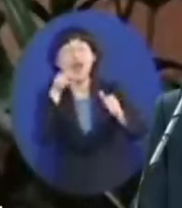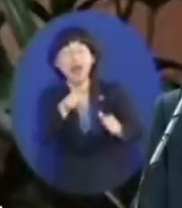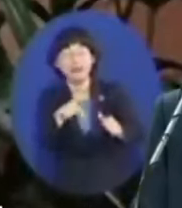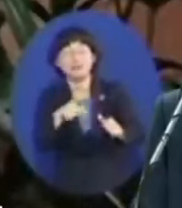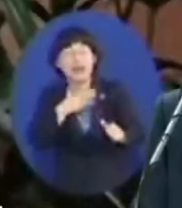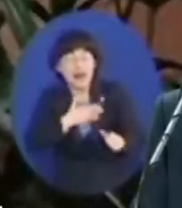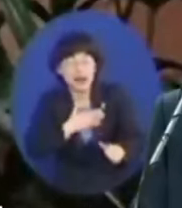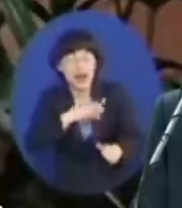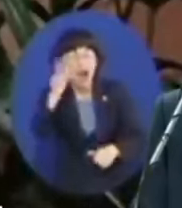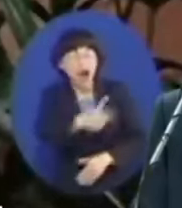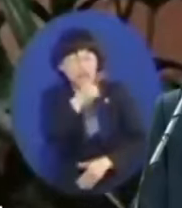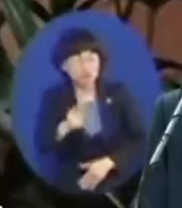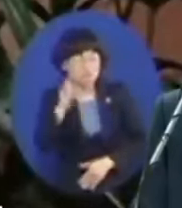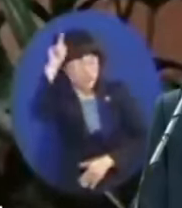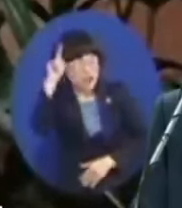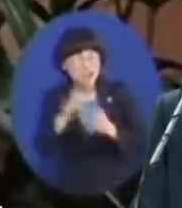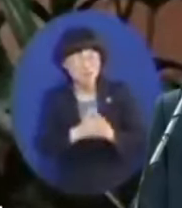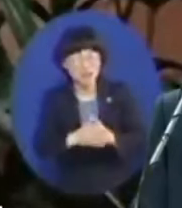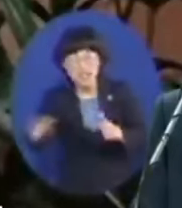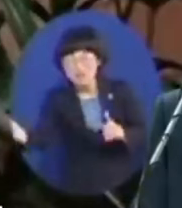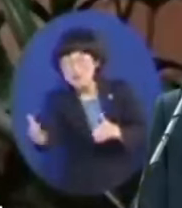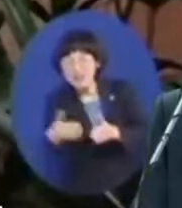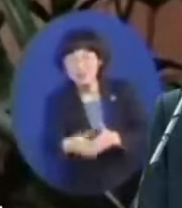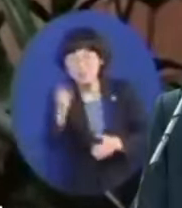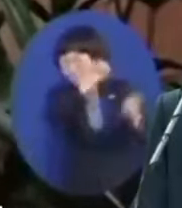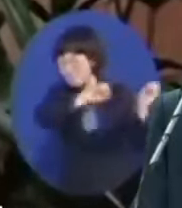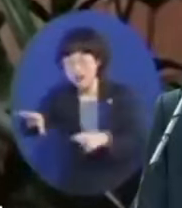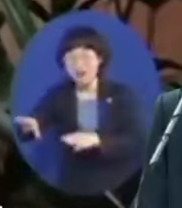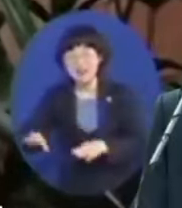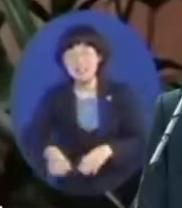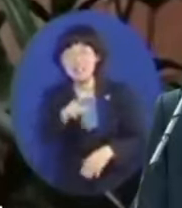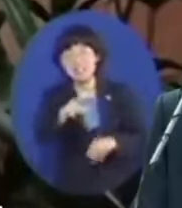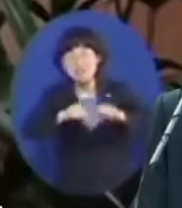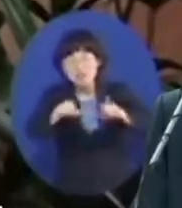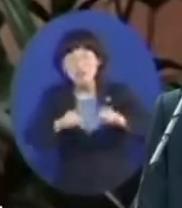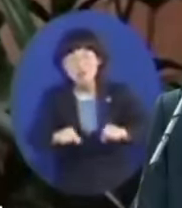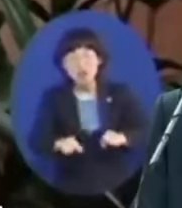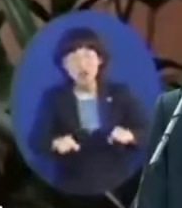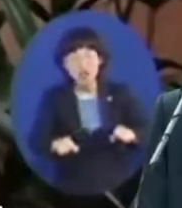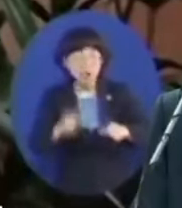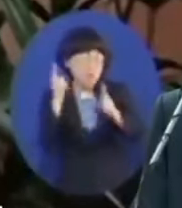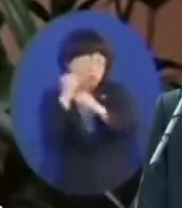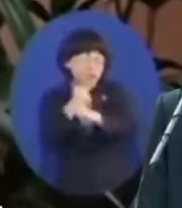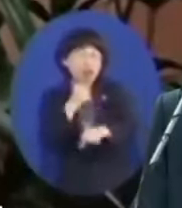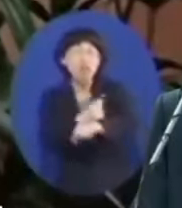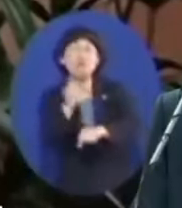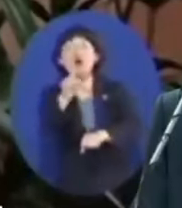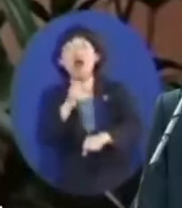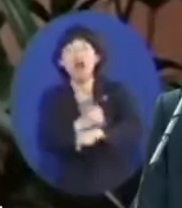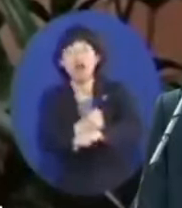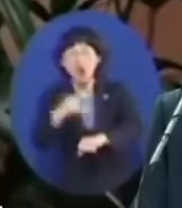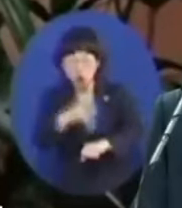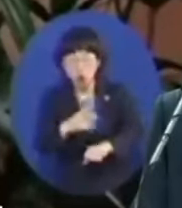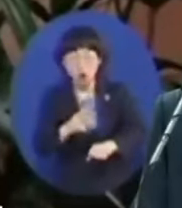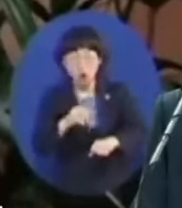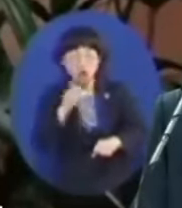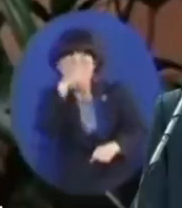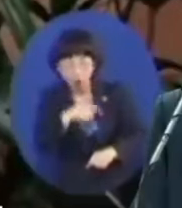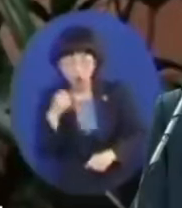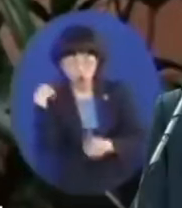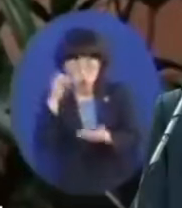하루는 하도 화가 나서 빗자루를 땅에 탁 던지면서 이놈의 소재 밤낮에서 무슨 소용이 있냐 해놔도 또 들어오죠. 해놔도 또